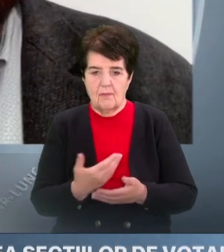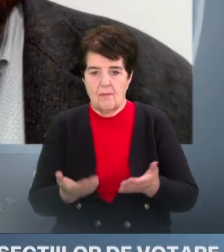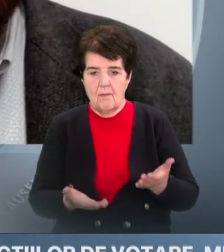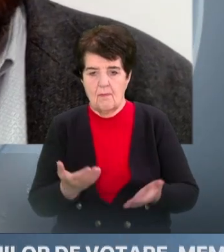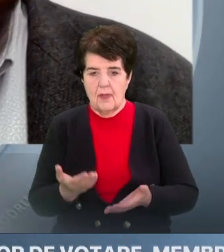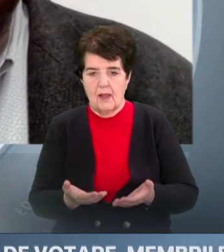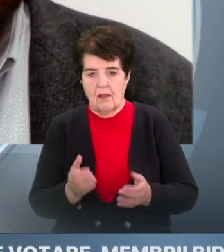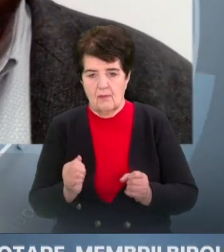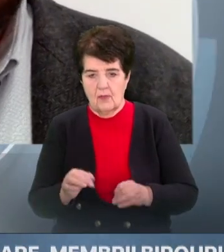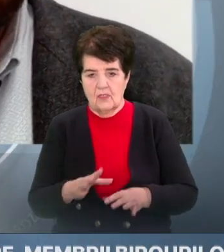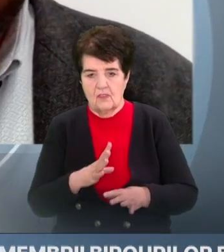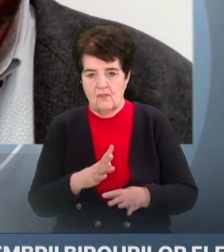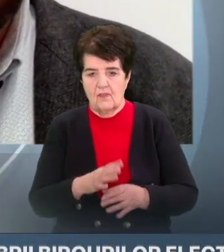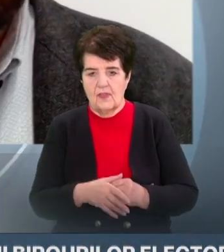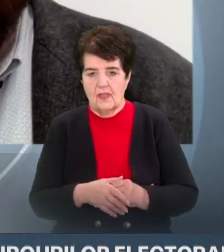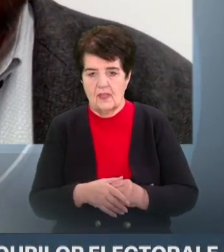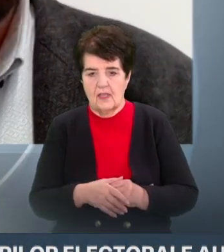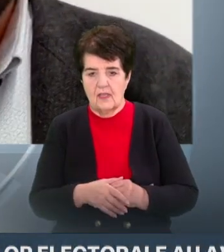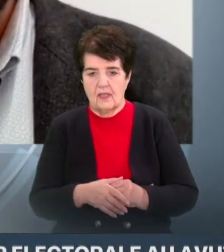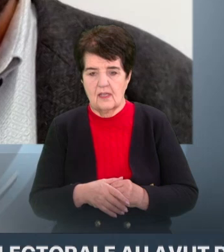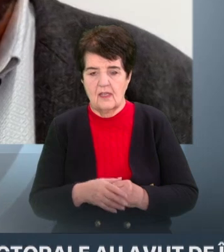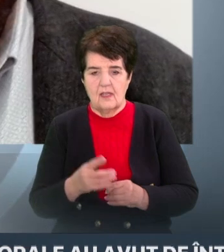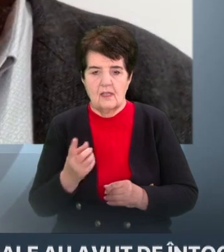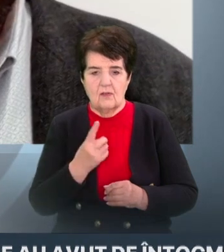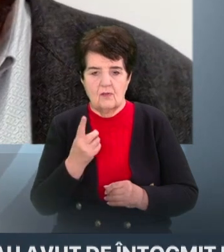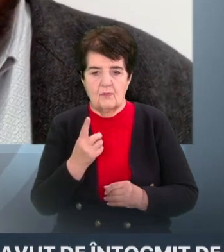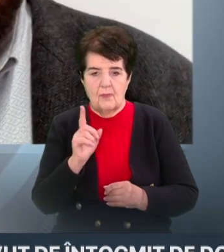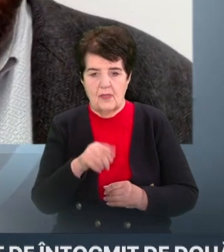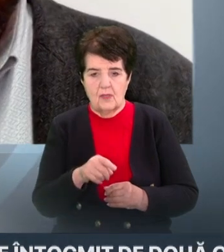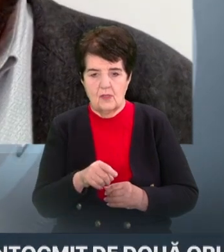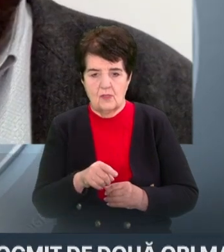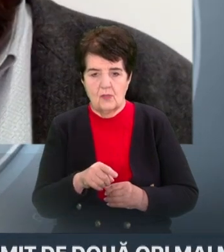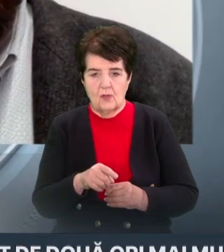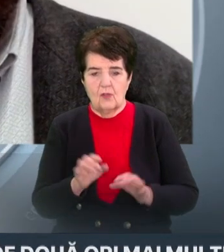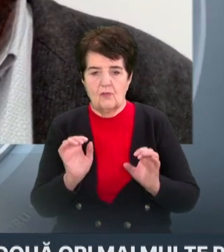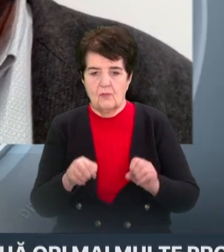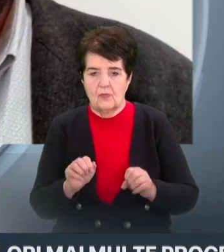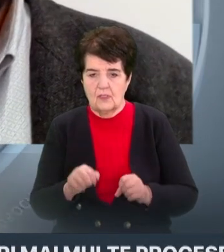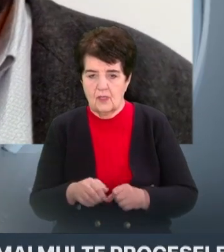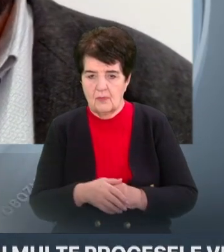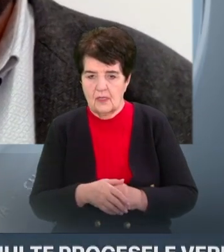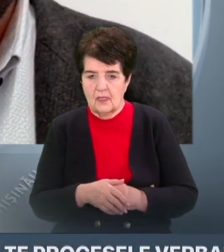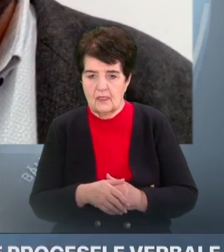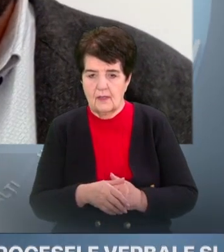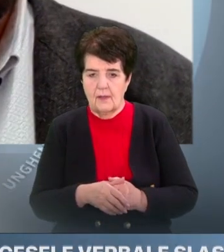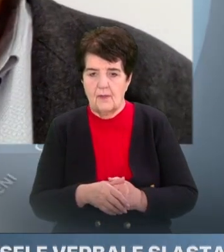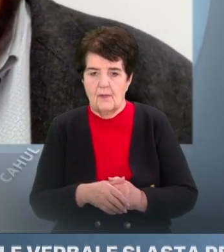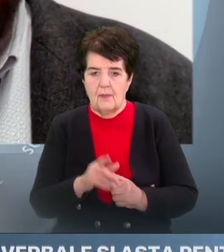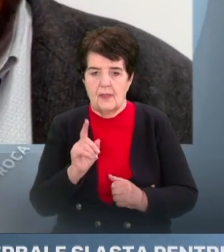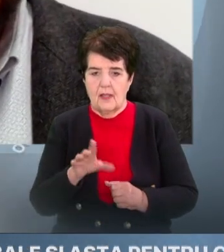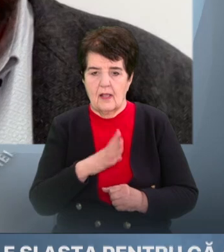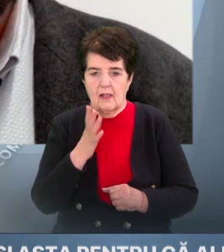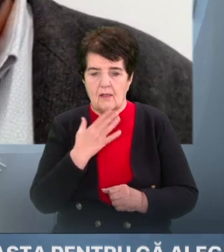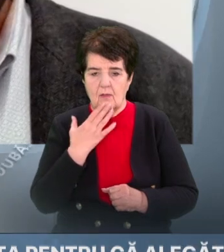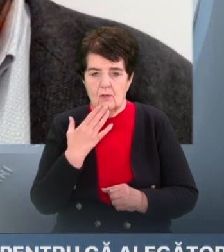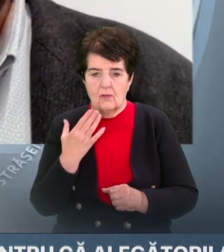ar trebui, să fie și un obiect de studiu pentru persoanele abilitate. Deci avem cetățenii ai Republicii Moldova care